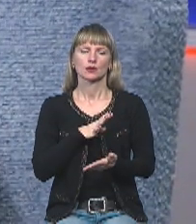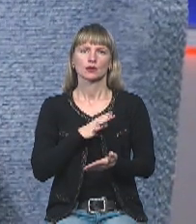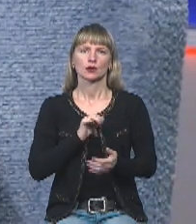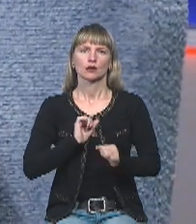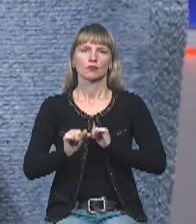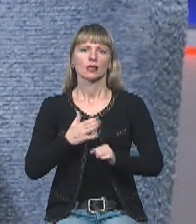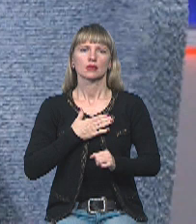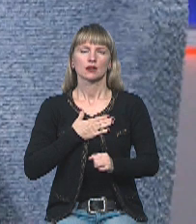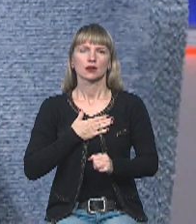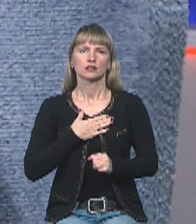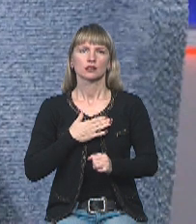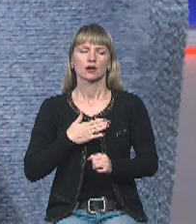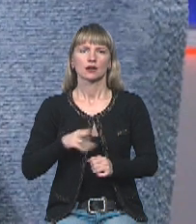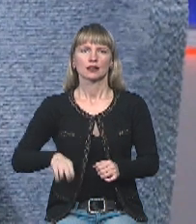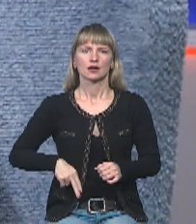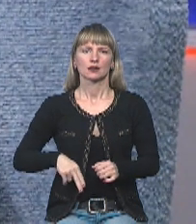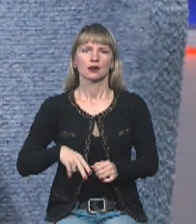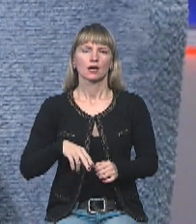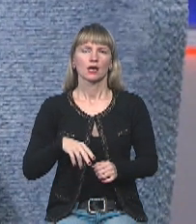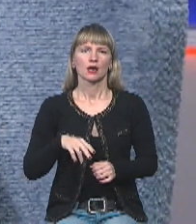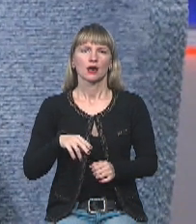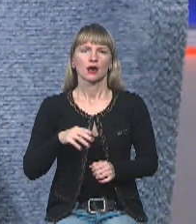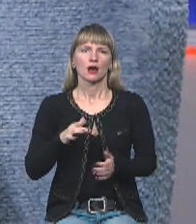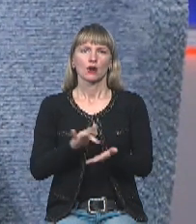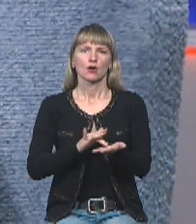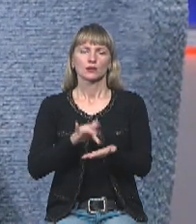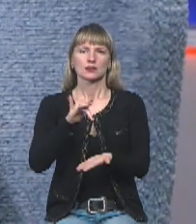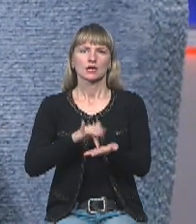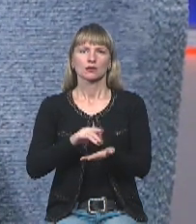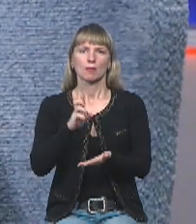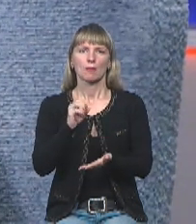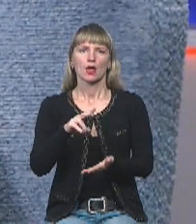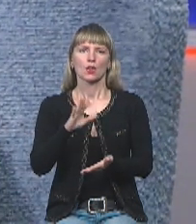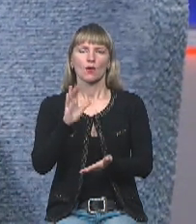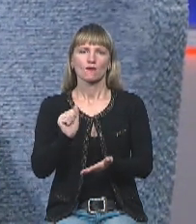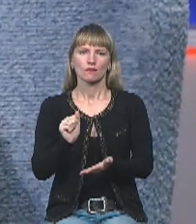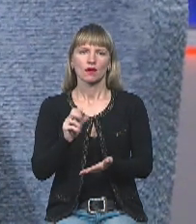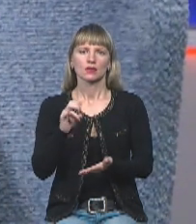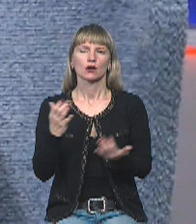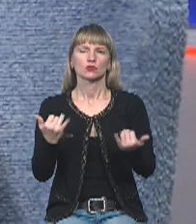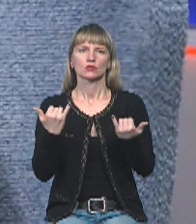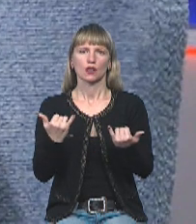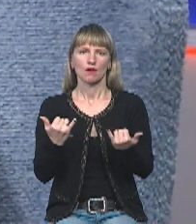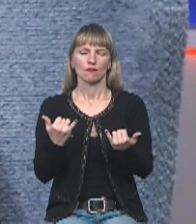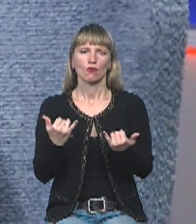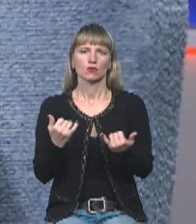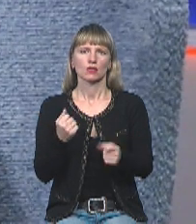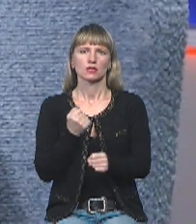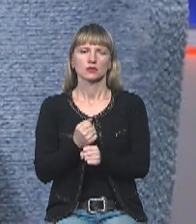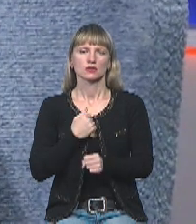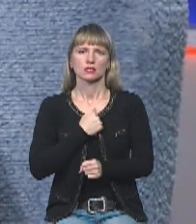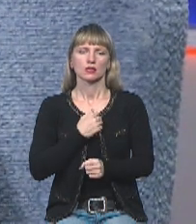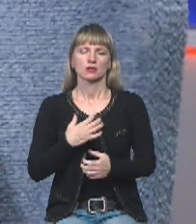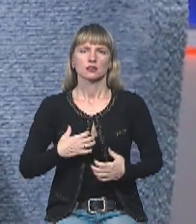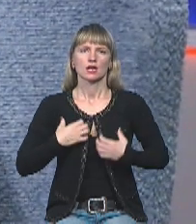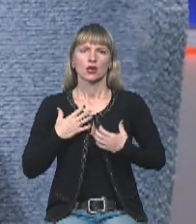виконавча директорка Запорізького ромського центру «Лачодром» Анжеліка Білова, на яку сьогодні зчинено зухвалий страшний